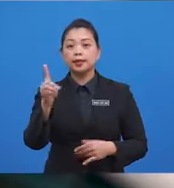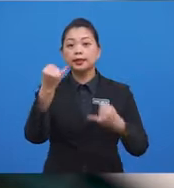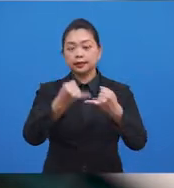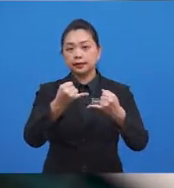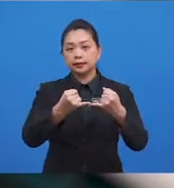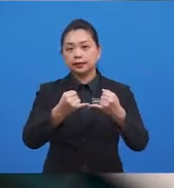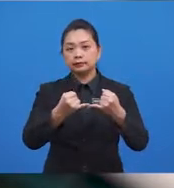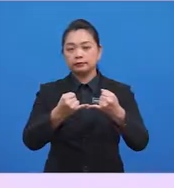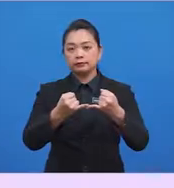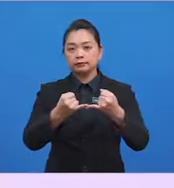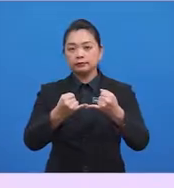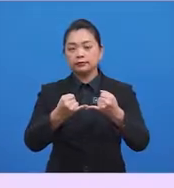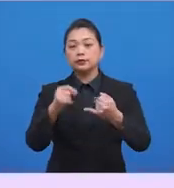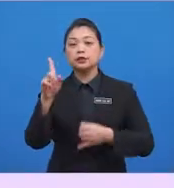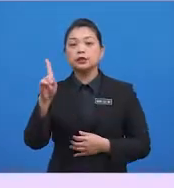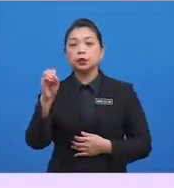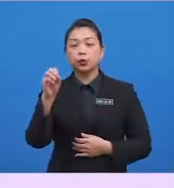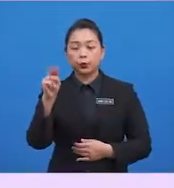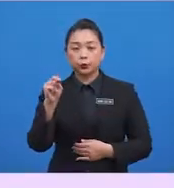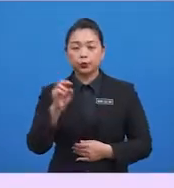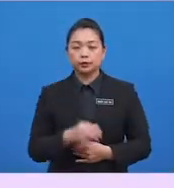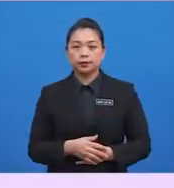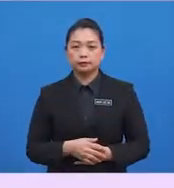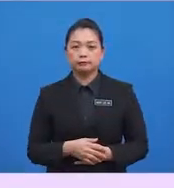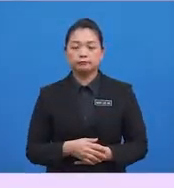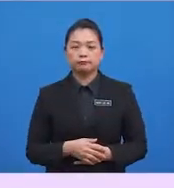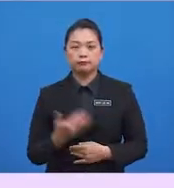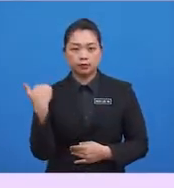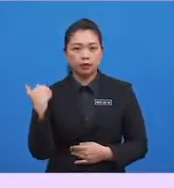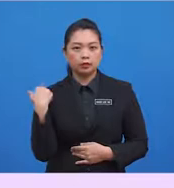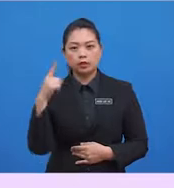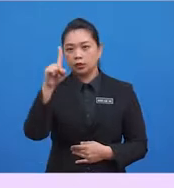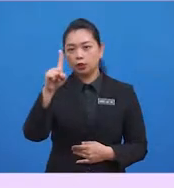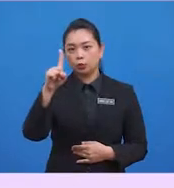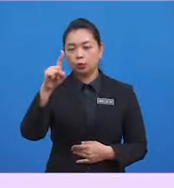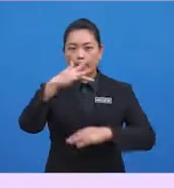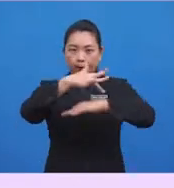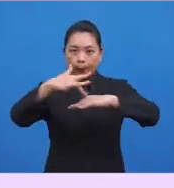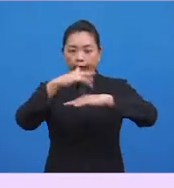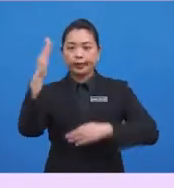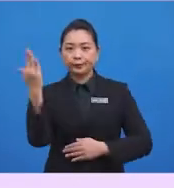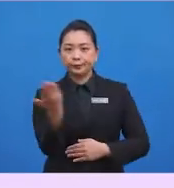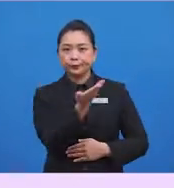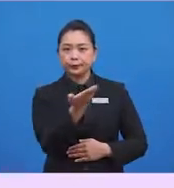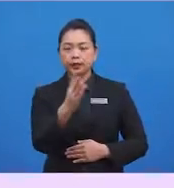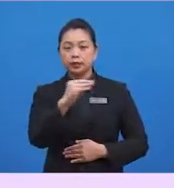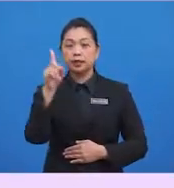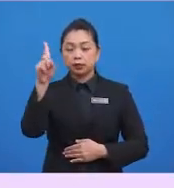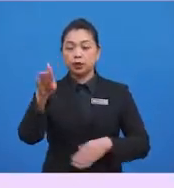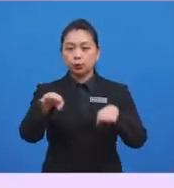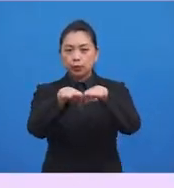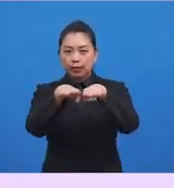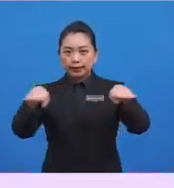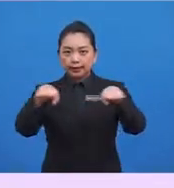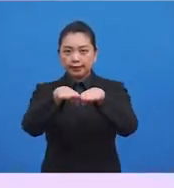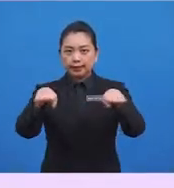terakhir, iaitu kon. Kon mempunyai 1 permukaan melengkung dan 1 permukaan